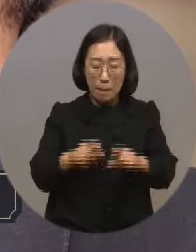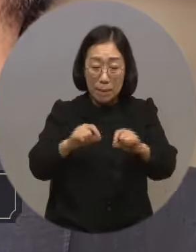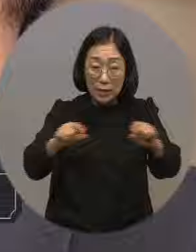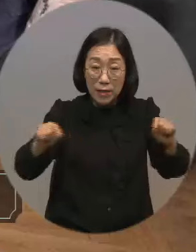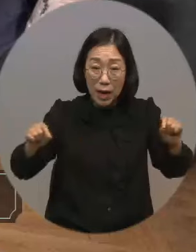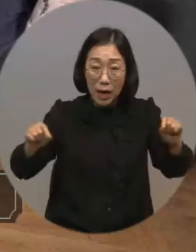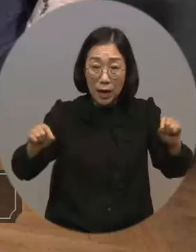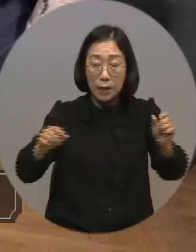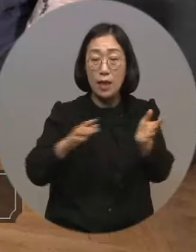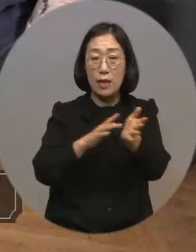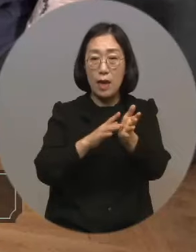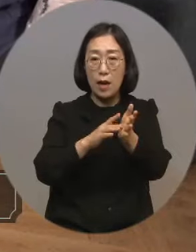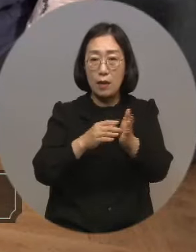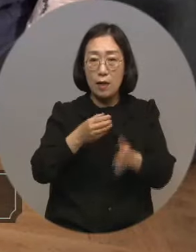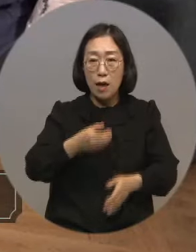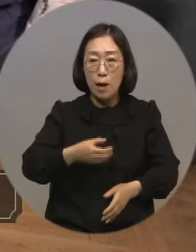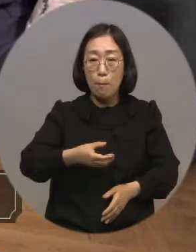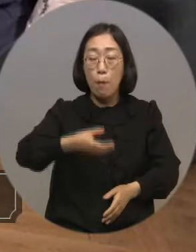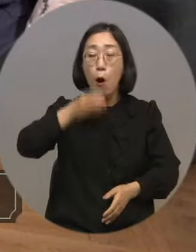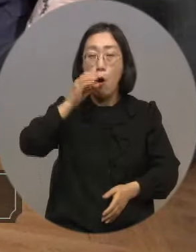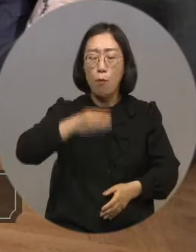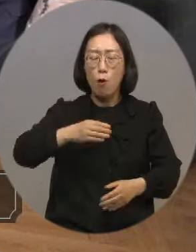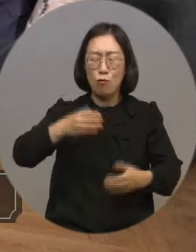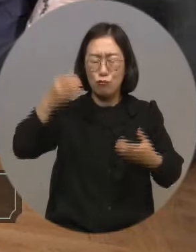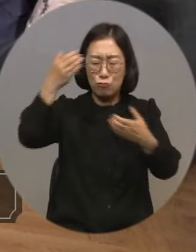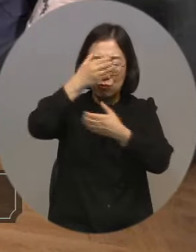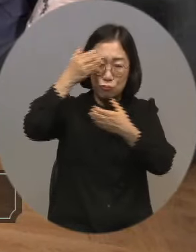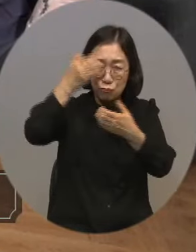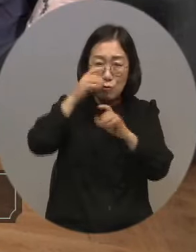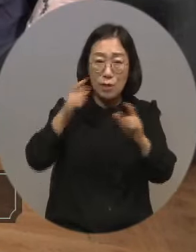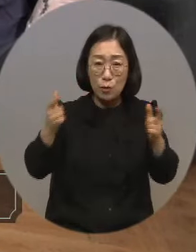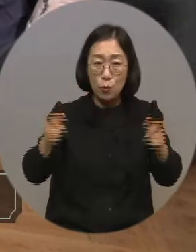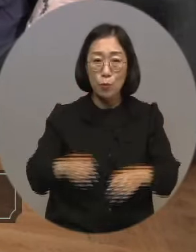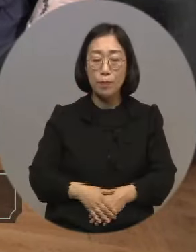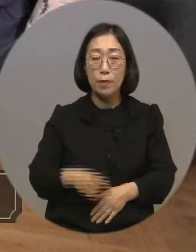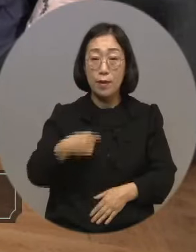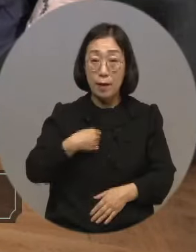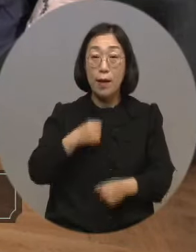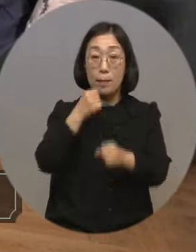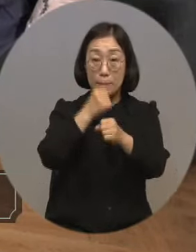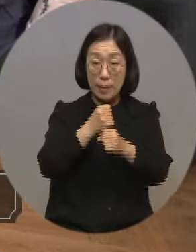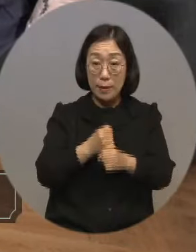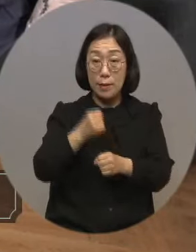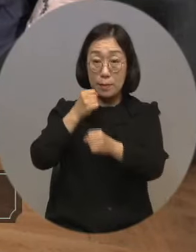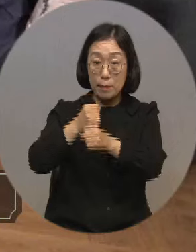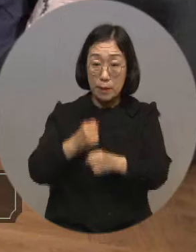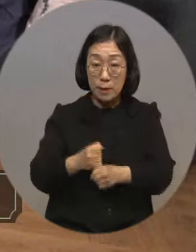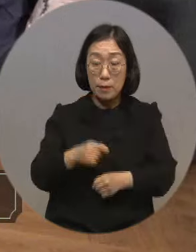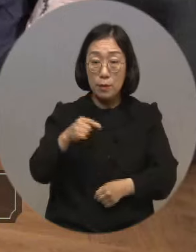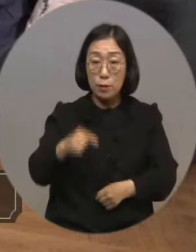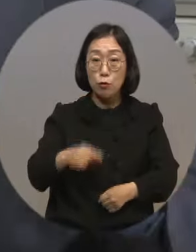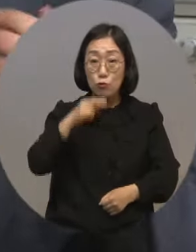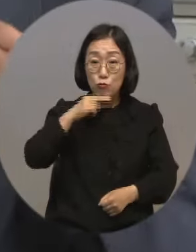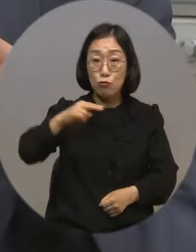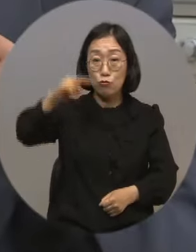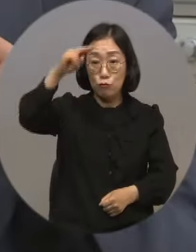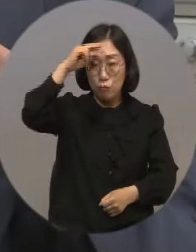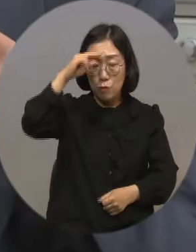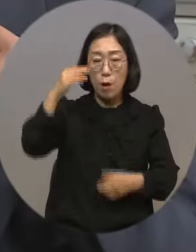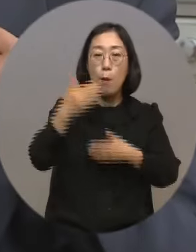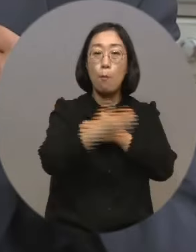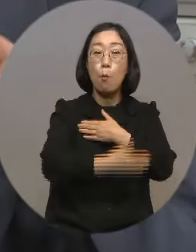봐요. 그냥 취하자고 먹는 것보다 저는 앞으로도 현재 지금 제가 항상 생각하고 만드는 술은 내